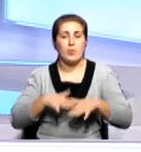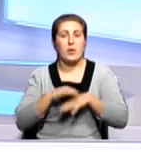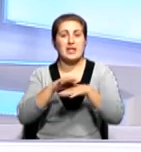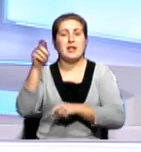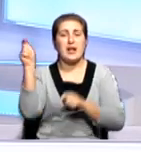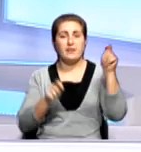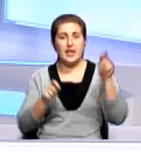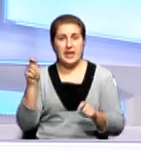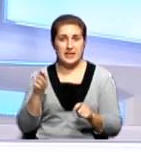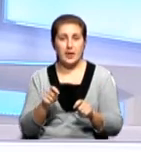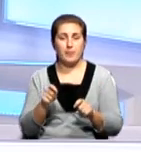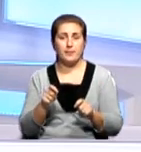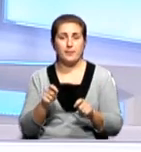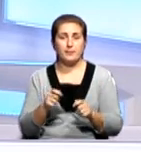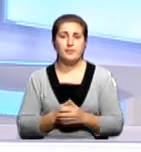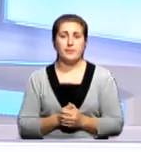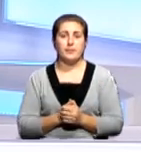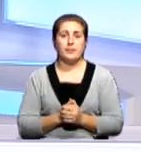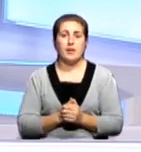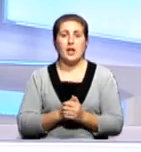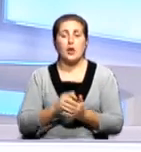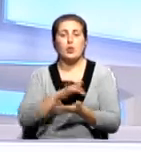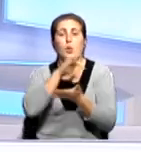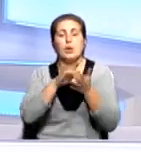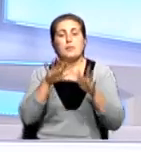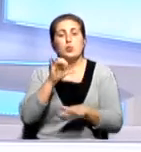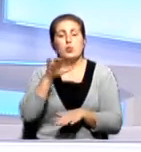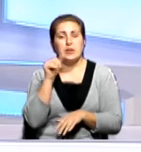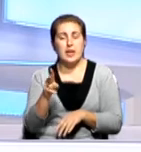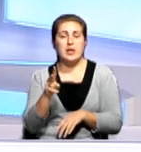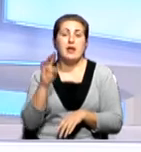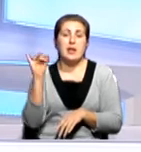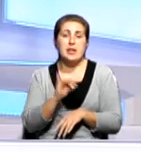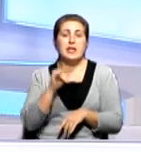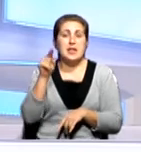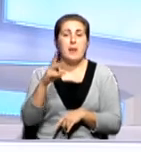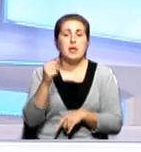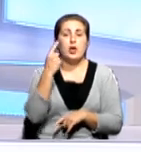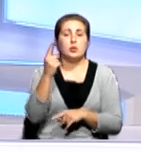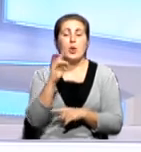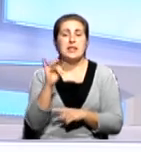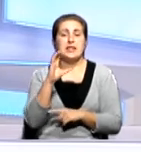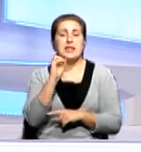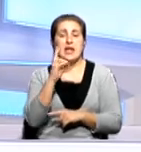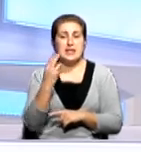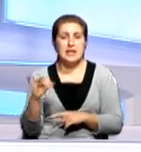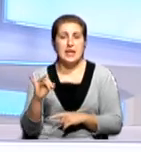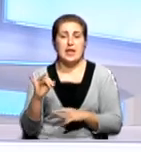конференция в городе Судаке и там на одной из секций